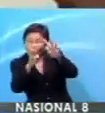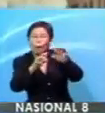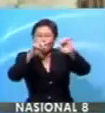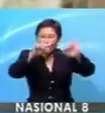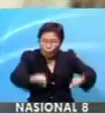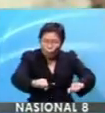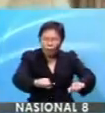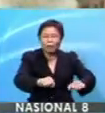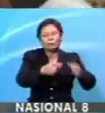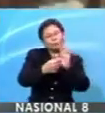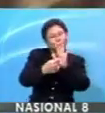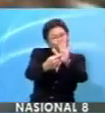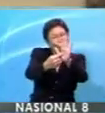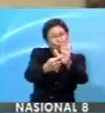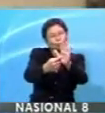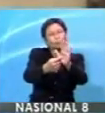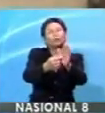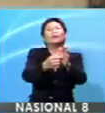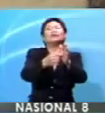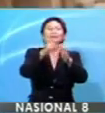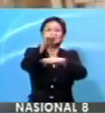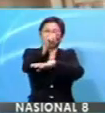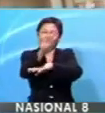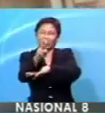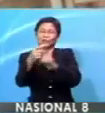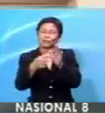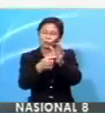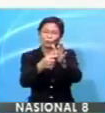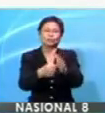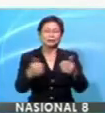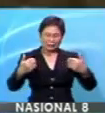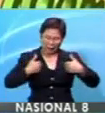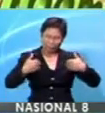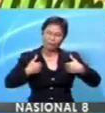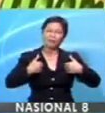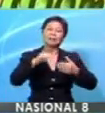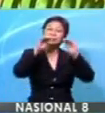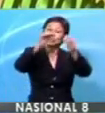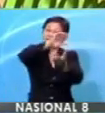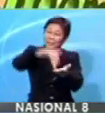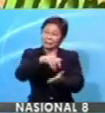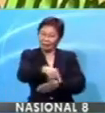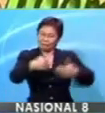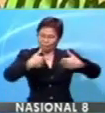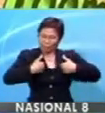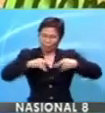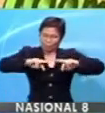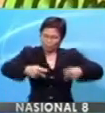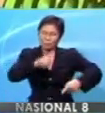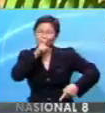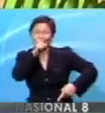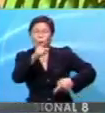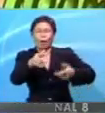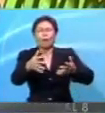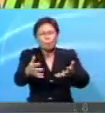layak untuk disiarkan oleh Media elektronik dengan wujudnya piting center ini dapat merealisasikan